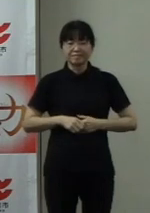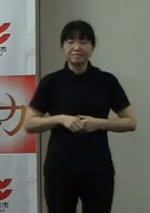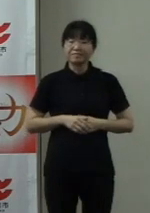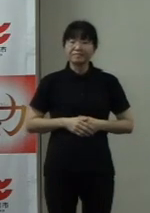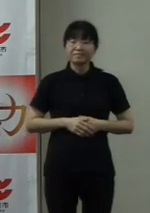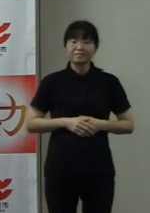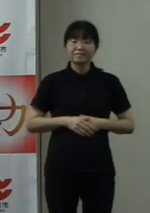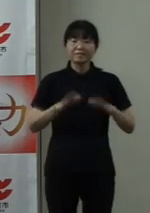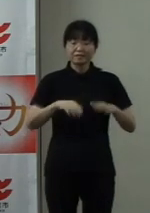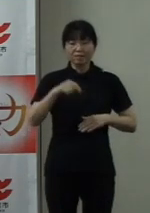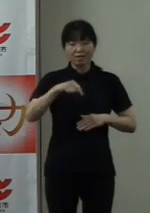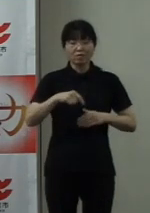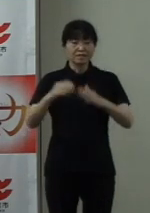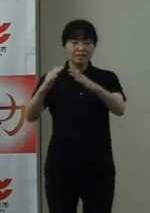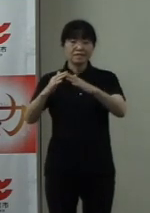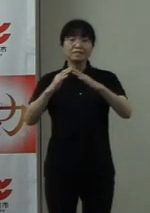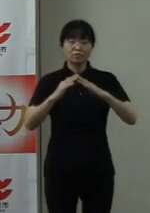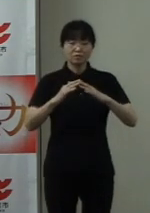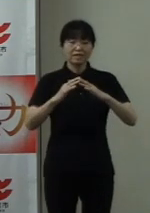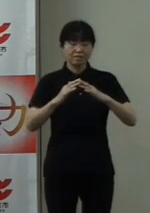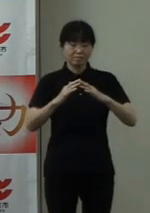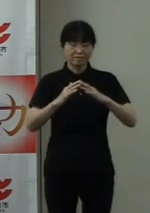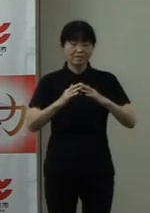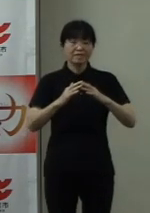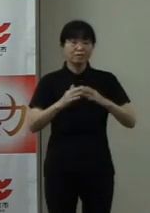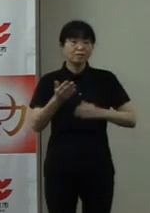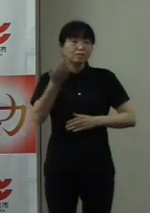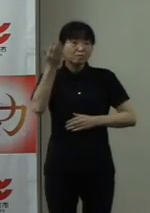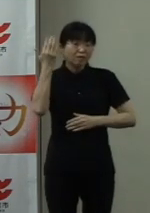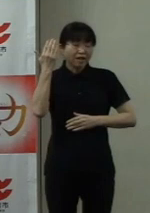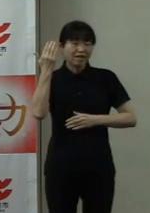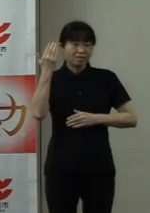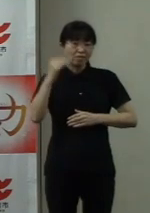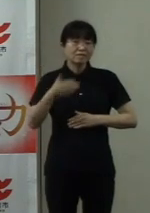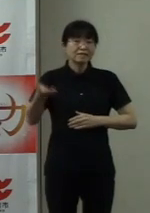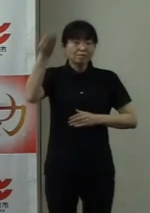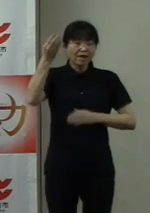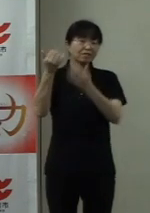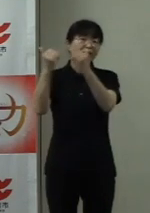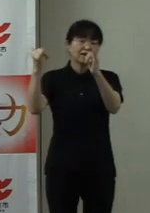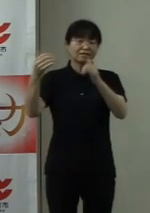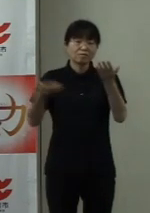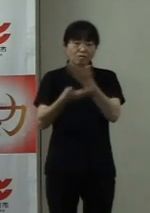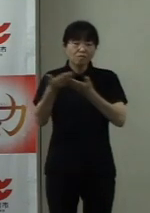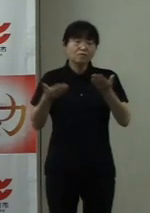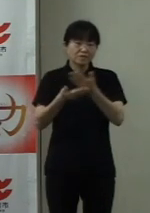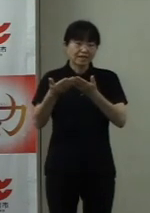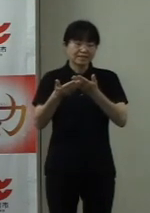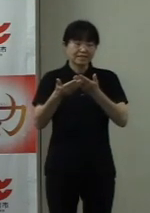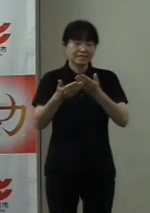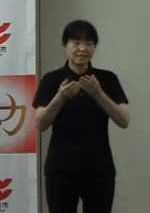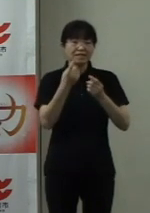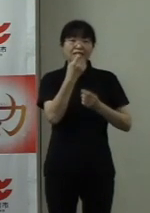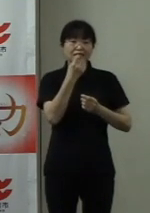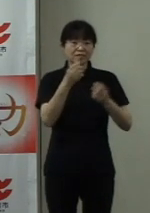今移住していただいている、先輩の方々と懇談を図ったりとかですね、またシャインマスカットの